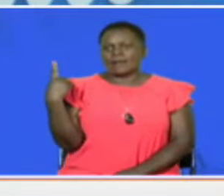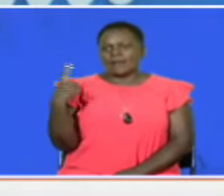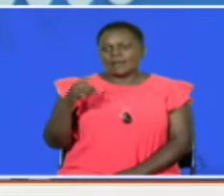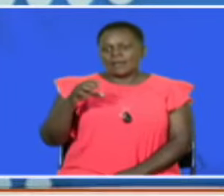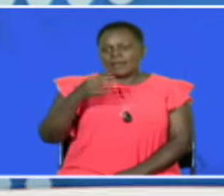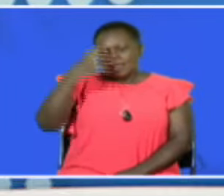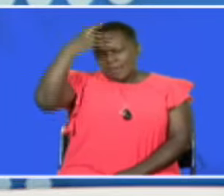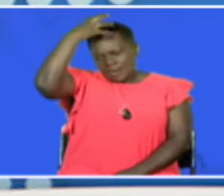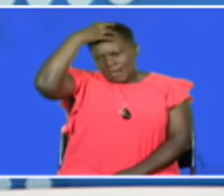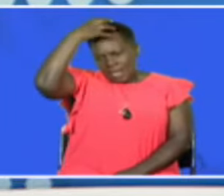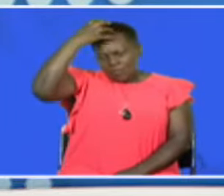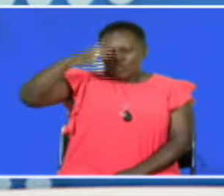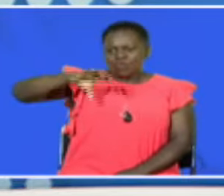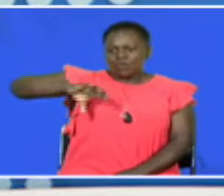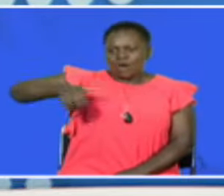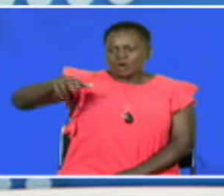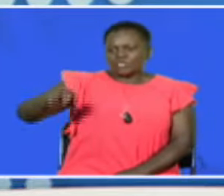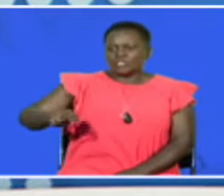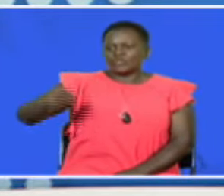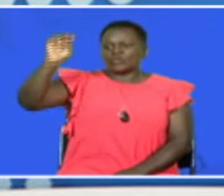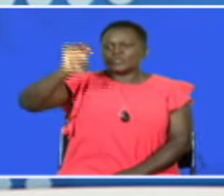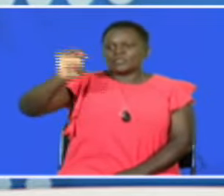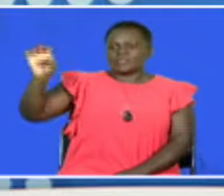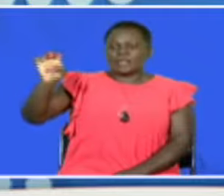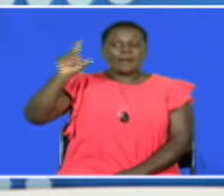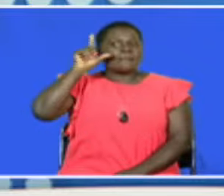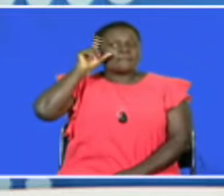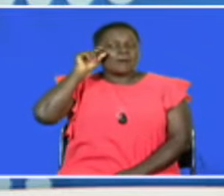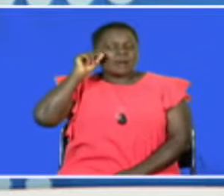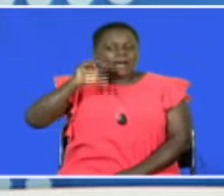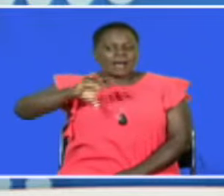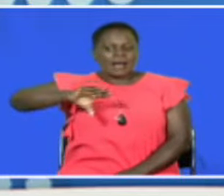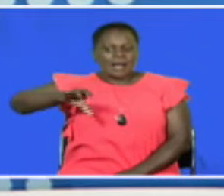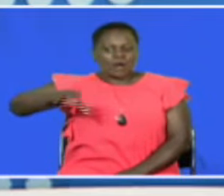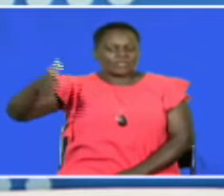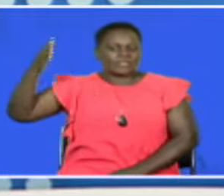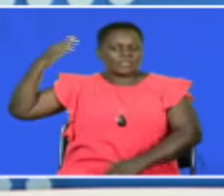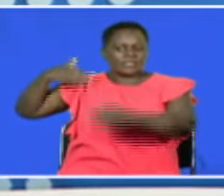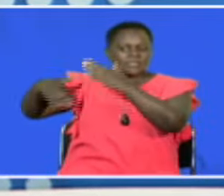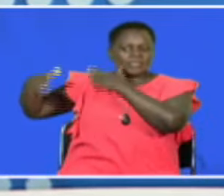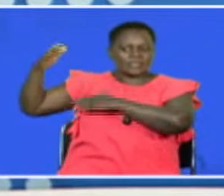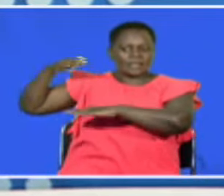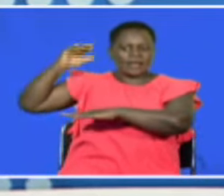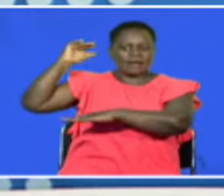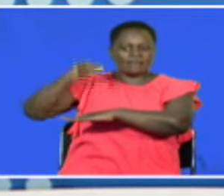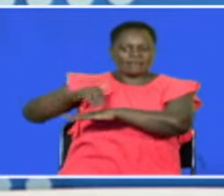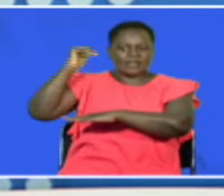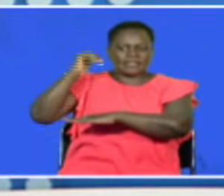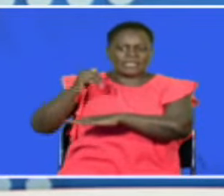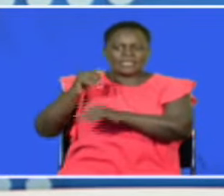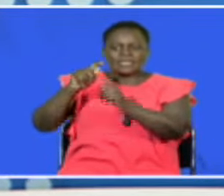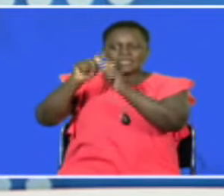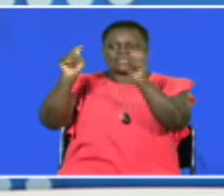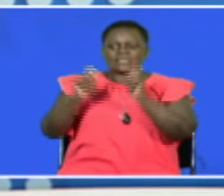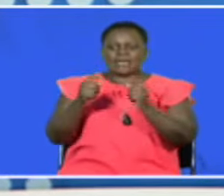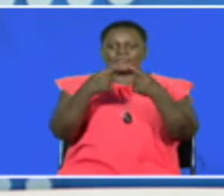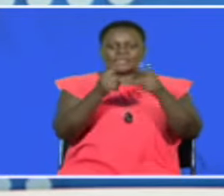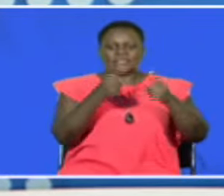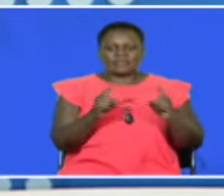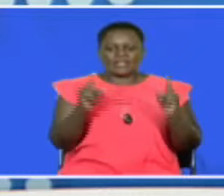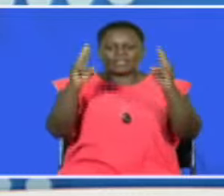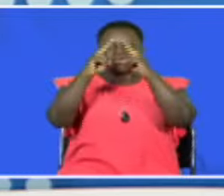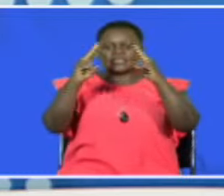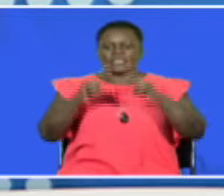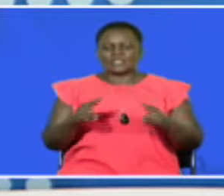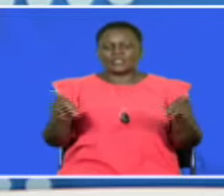Kaunti ya Lamu inapatikana kaskazini mashariki mwa ukanda wa pwani. Ni kaunti ambayo historia yake imeathiriwa na historia ya makabila mbalimbali ya